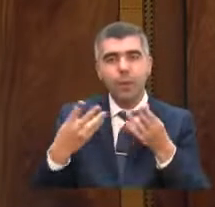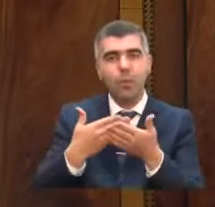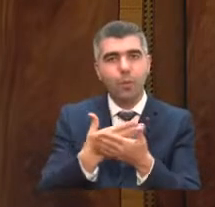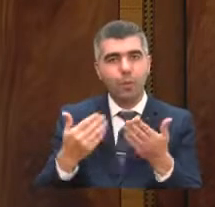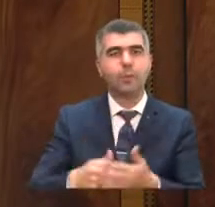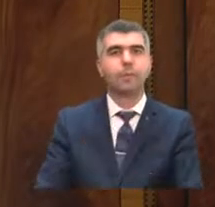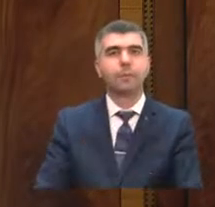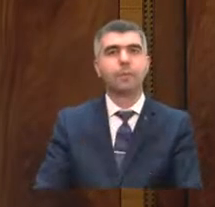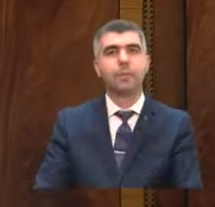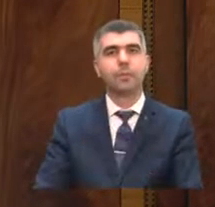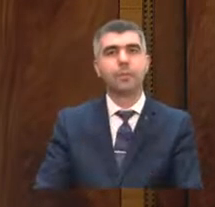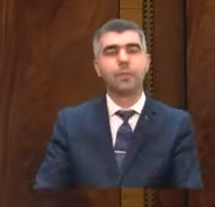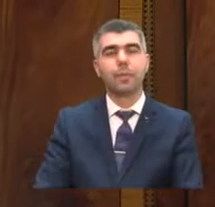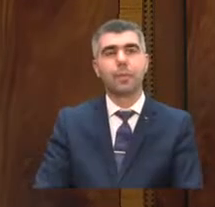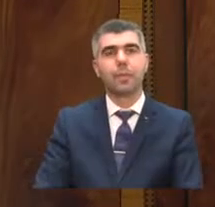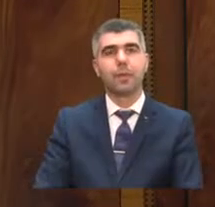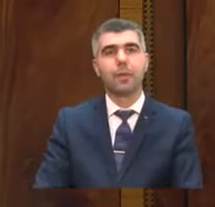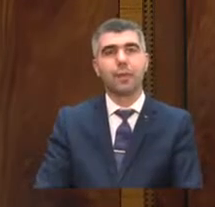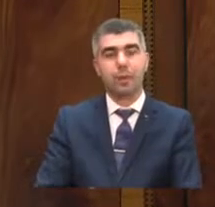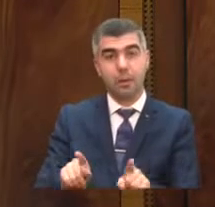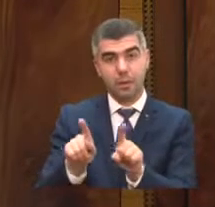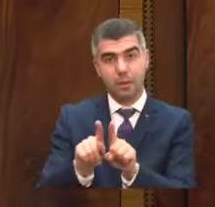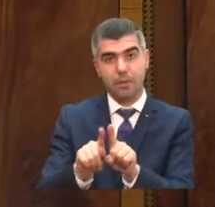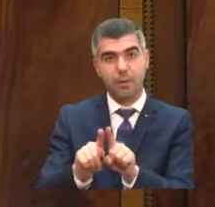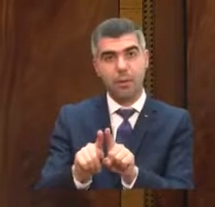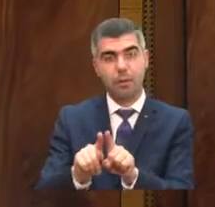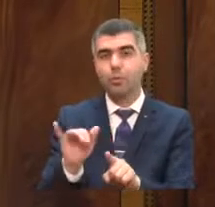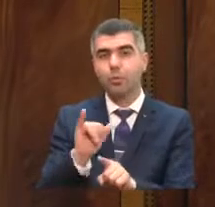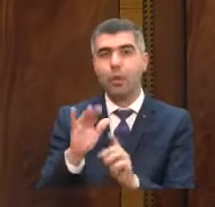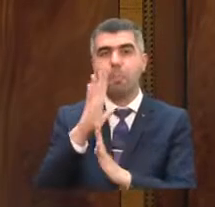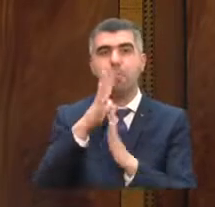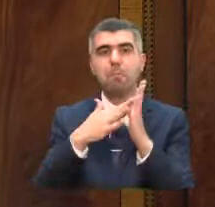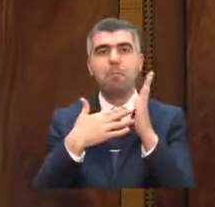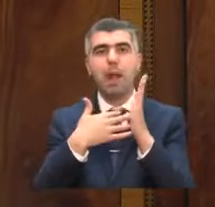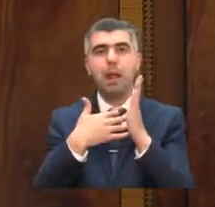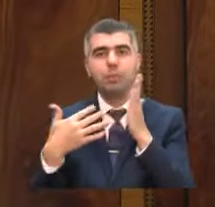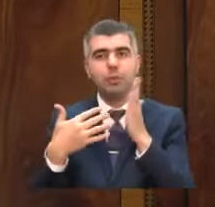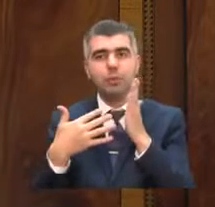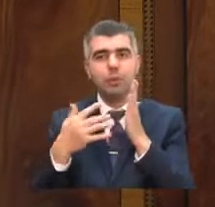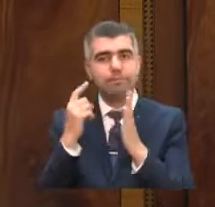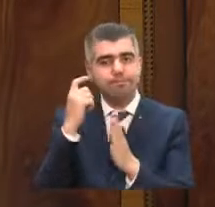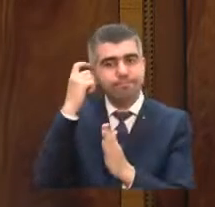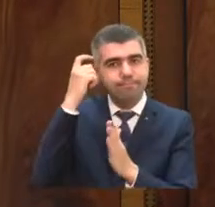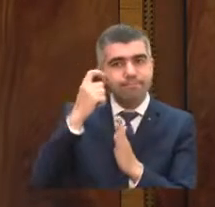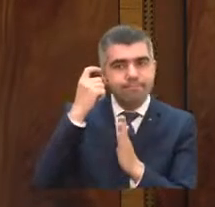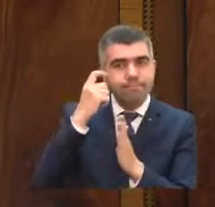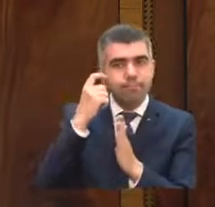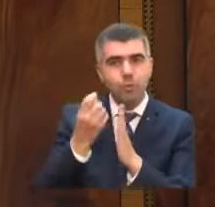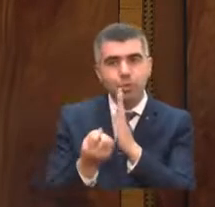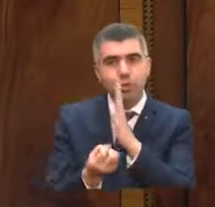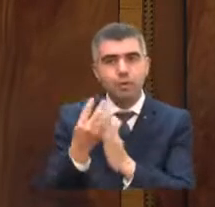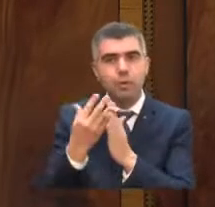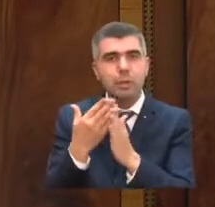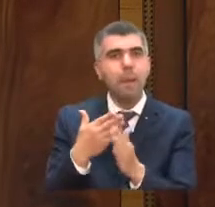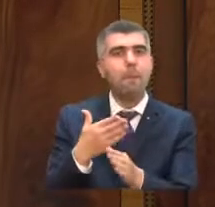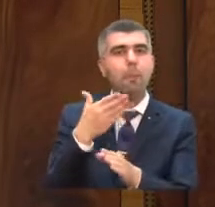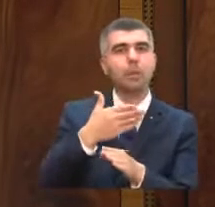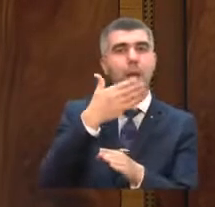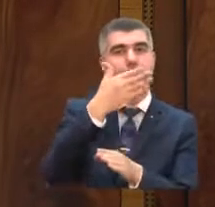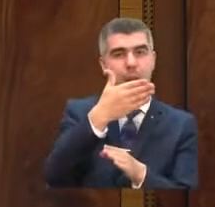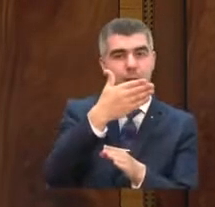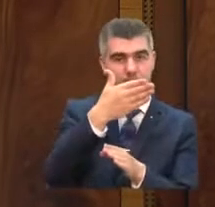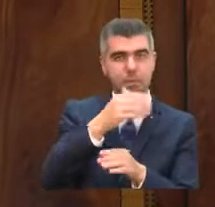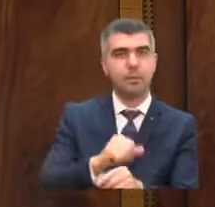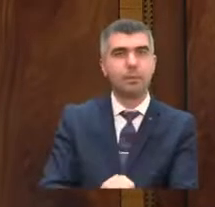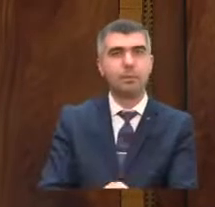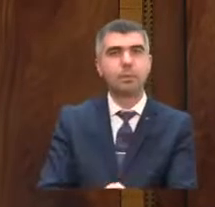لنا أننا ندير واحد البرنامج، واحد التصور للمرحلة المقبلة اللي